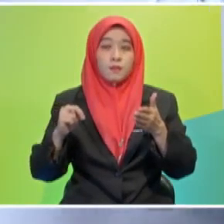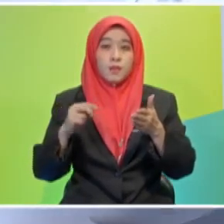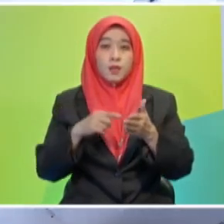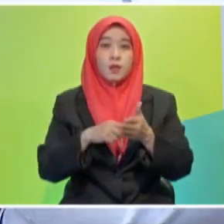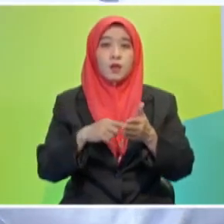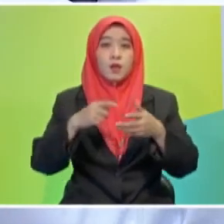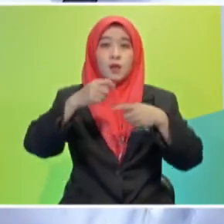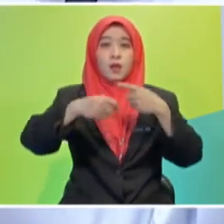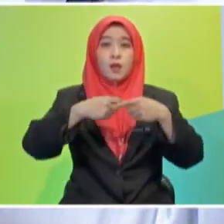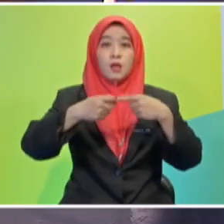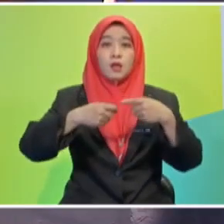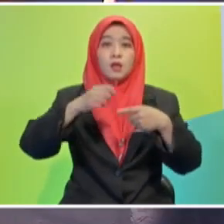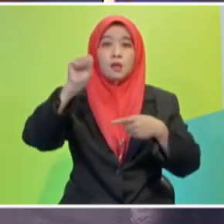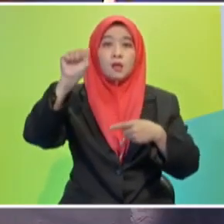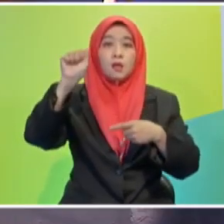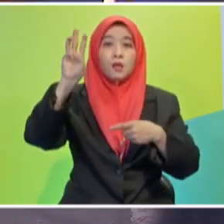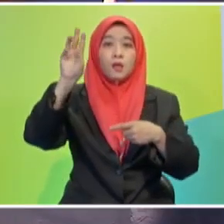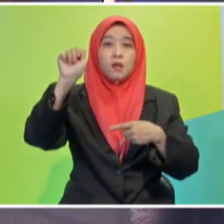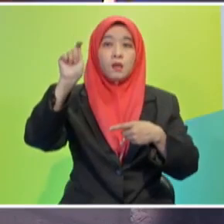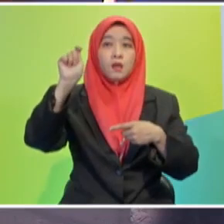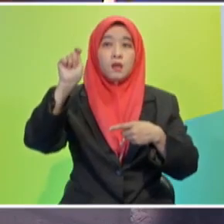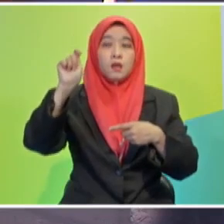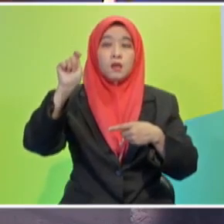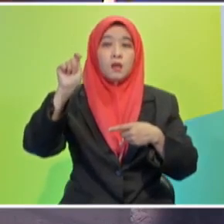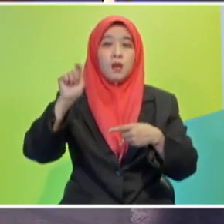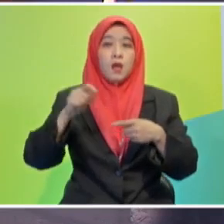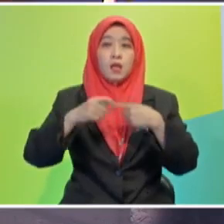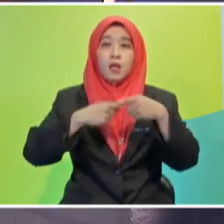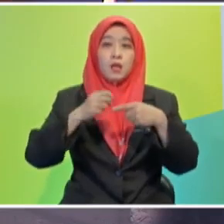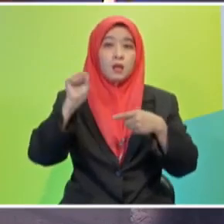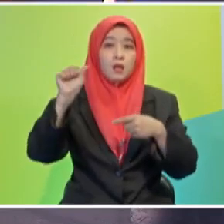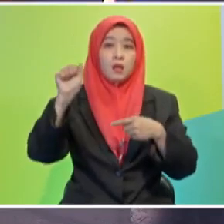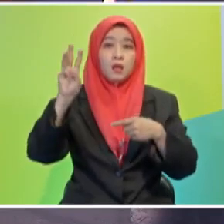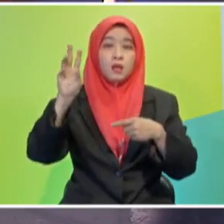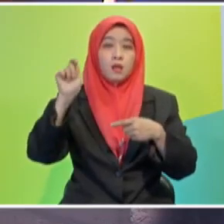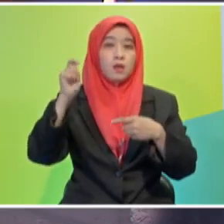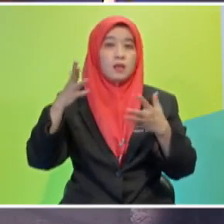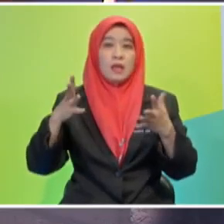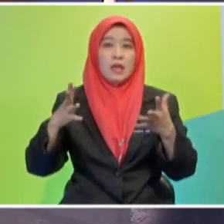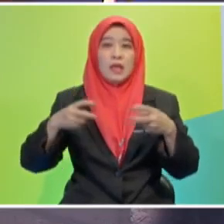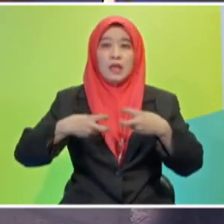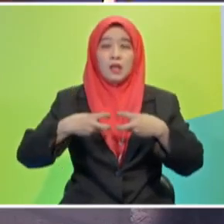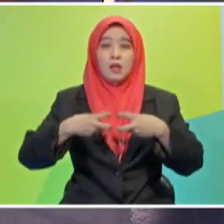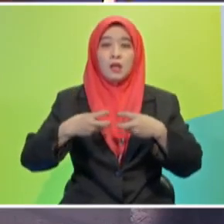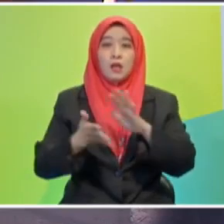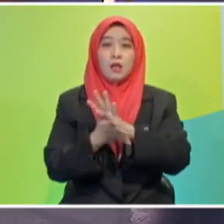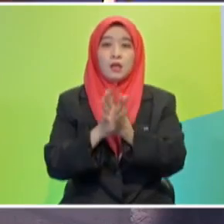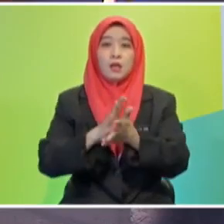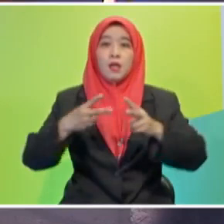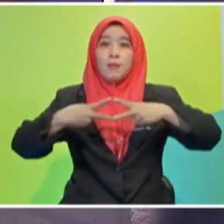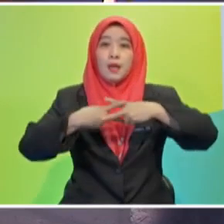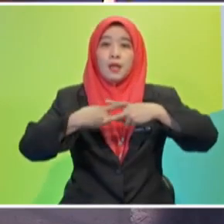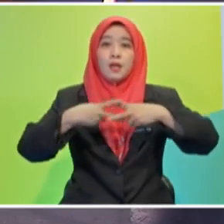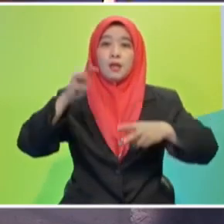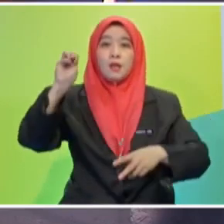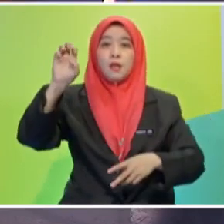sawat. Tali sawat ni dia tak ada melibatkan elektrik. Ya. Jadi mungkin dia mechanical. Yes. Betul cikgu? Okey, jadi tali sawat kita